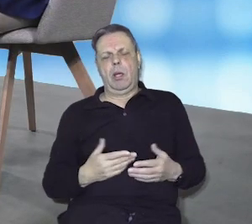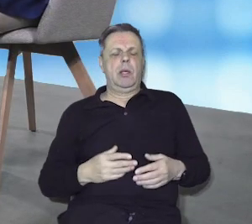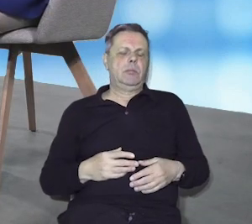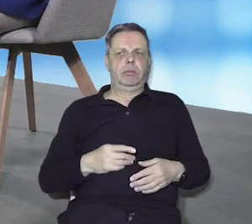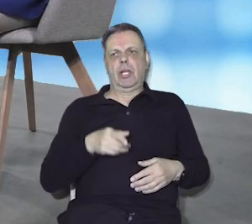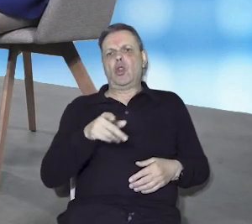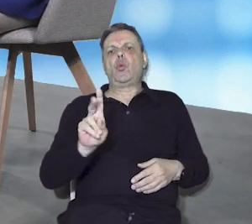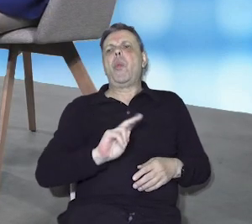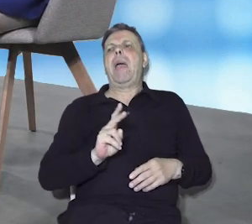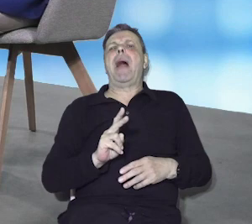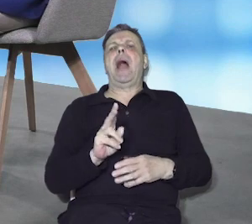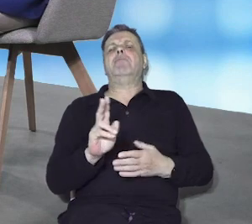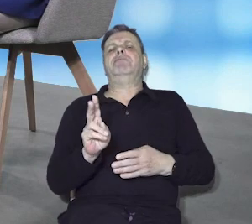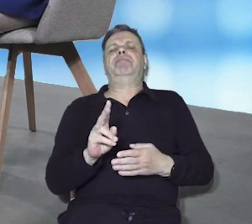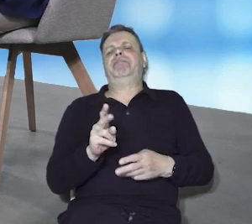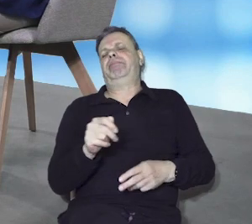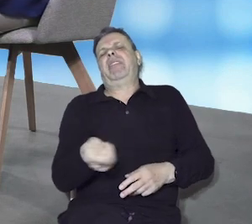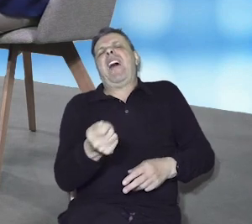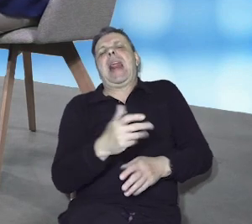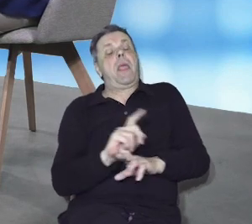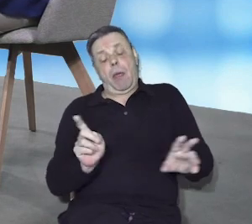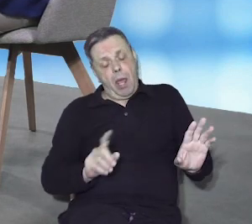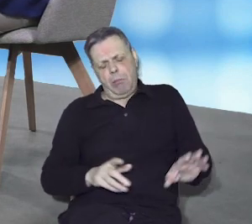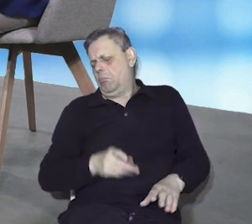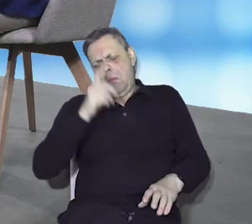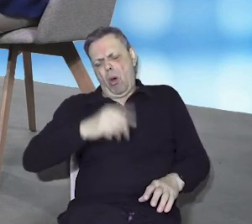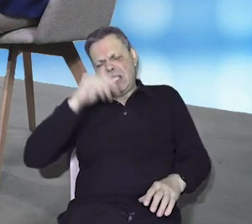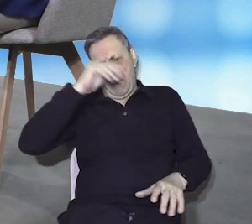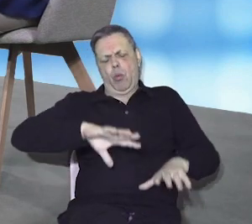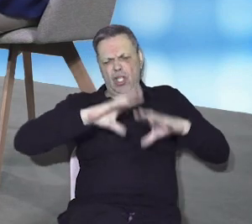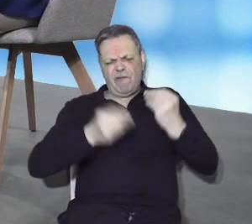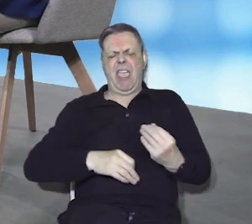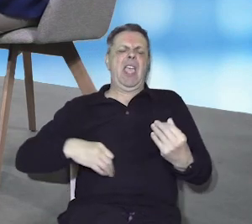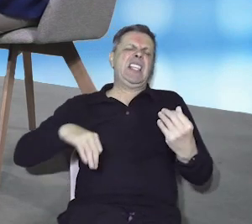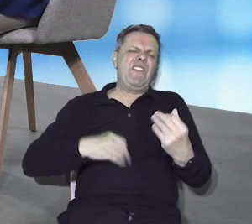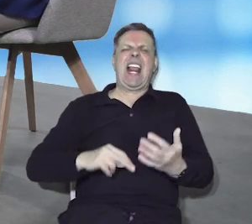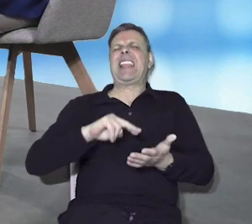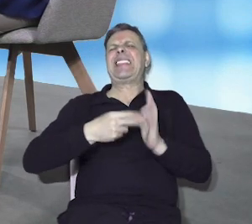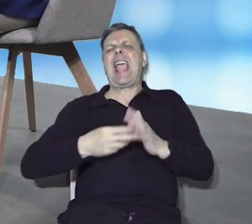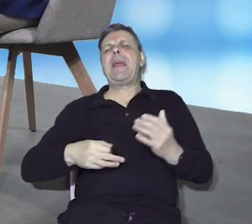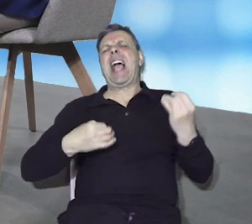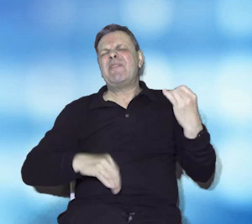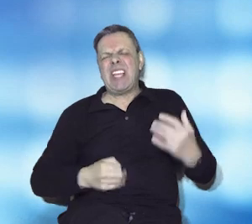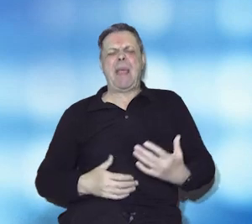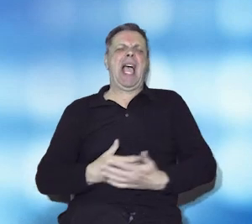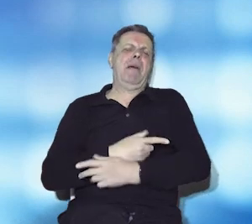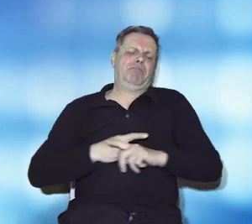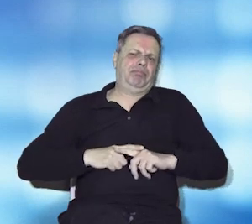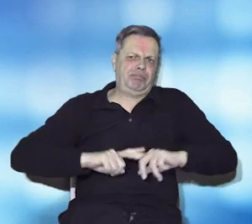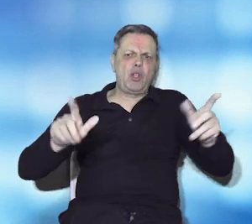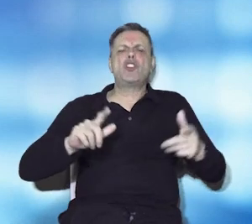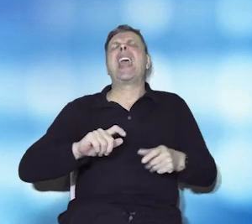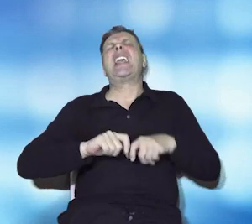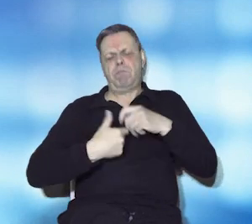varanja, šalabaktera. Nema, tu se moraju naučiti note, mora se naučiti svirat, mora se naučiti tehnika sviranja i još neke stvari sa